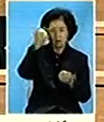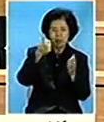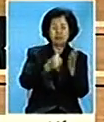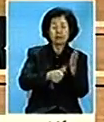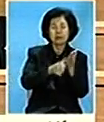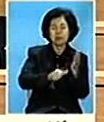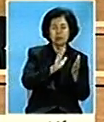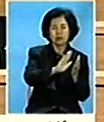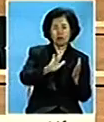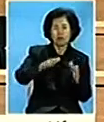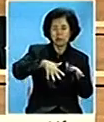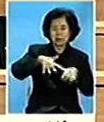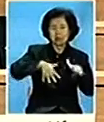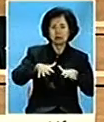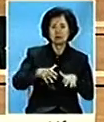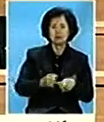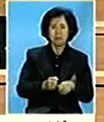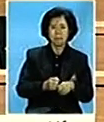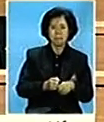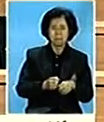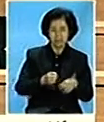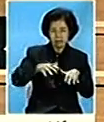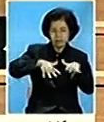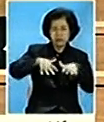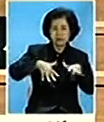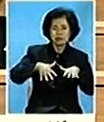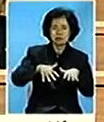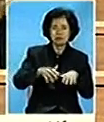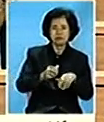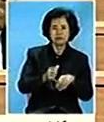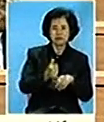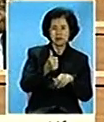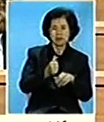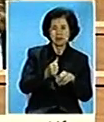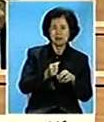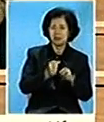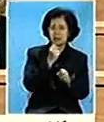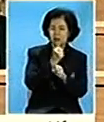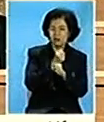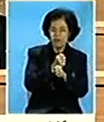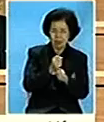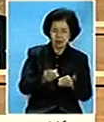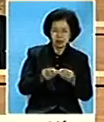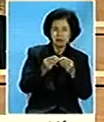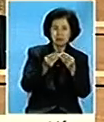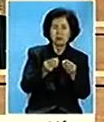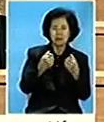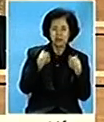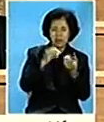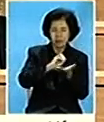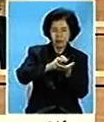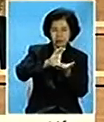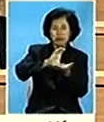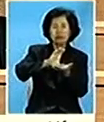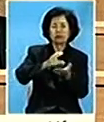นก็เป็นสิ่งที่ประชาชนได้ทุ่มเททำงานเพื่อให้มีกำไร